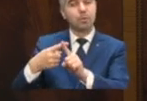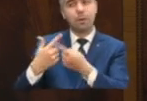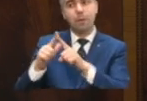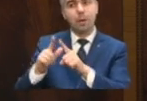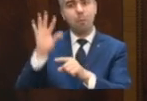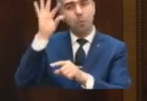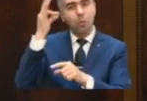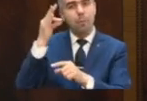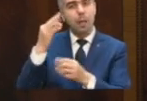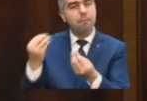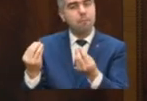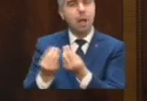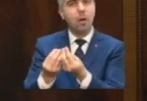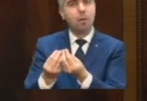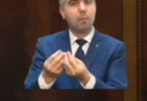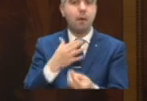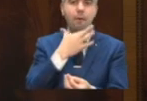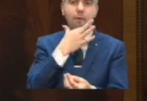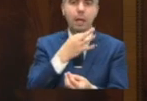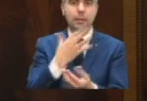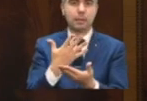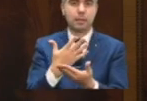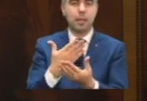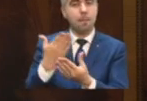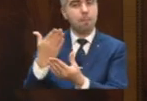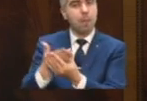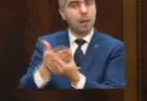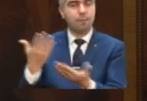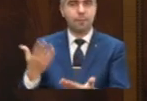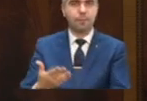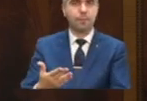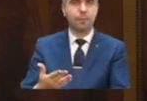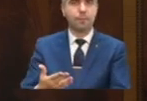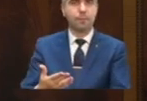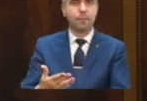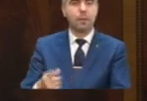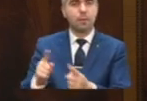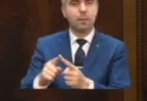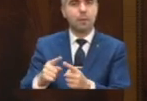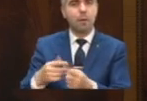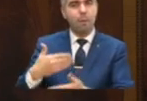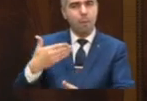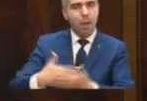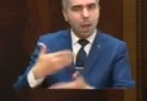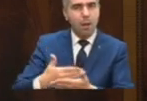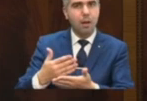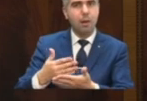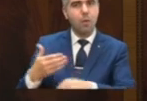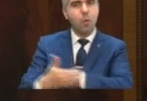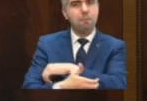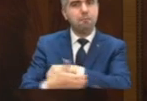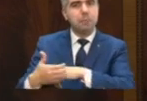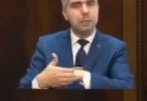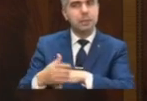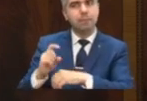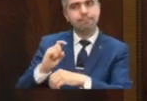اليوم المطلوب هو مزيد من تسهيل المساطر، مزيد كذلك من التخفيف من التكاليف المالية على الفقراء في